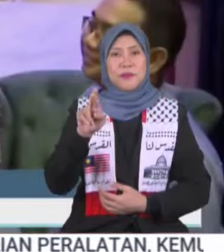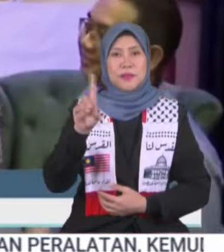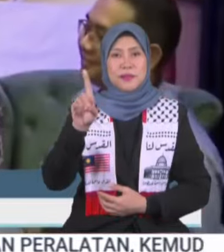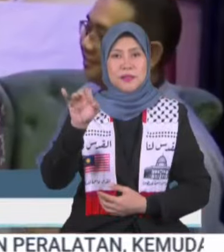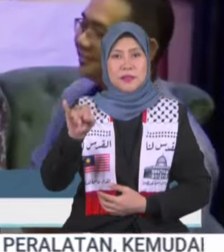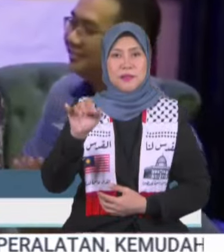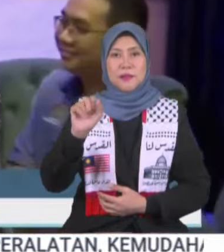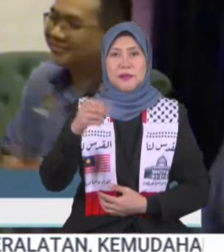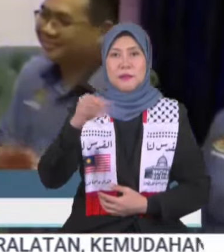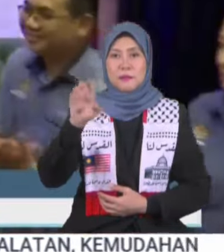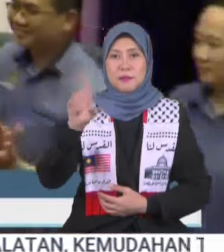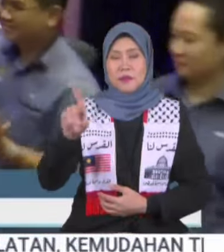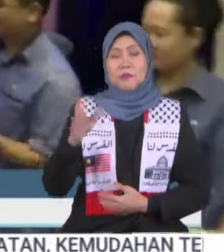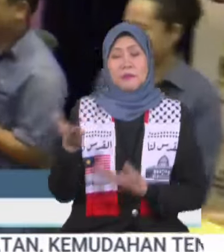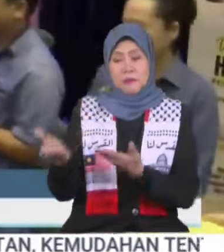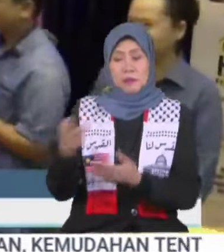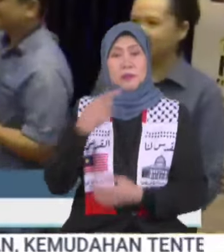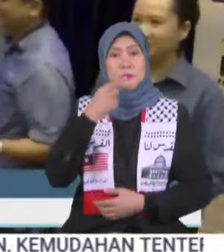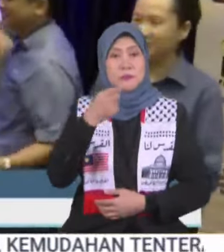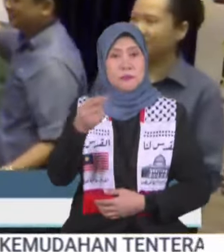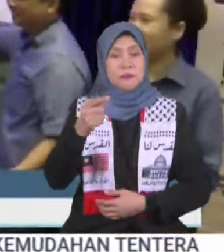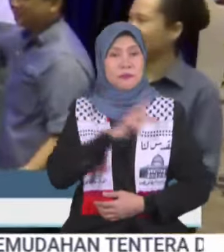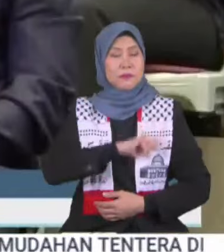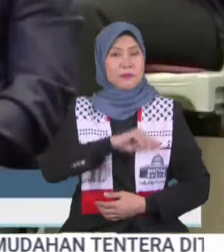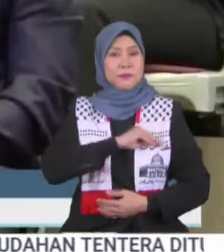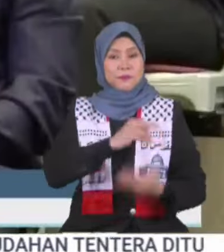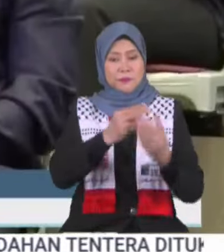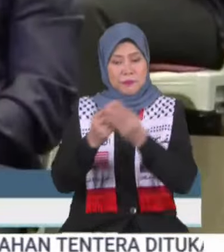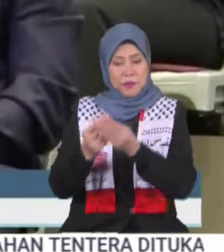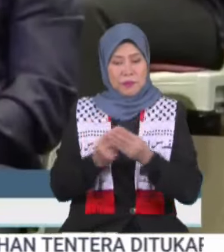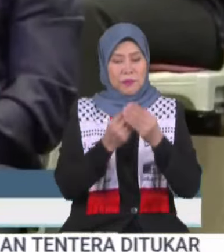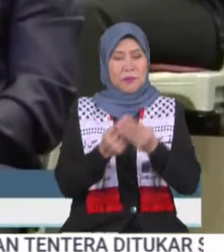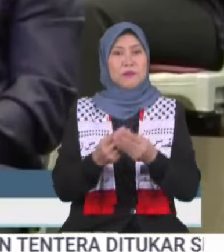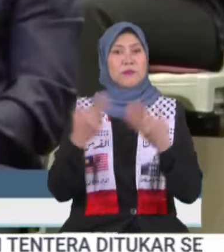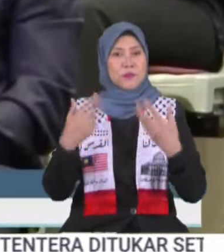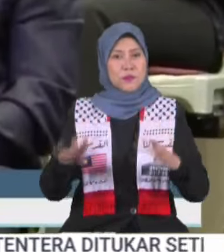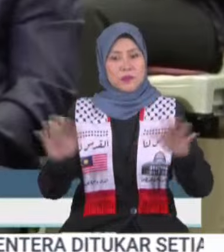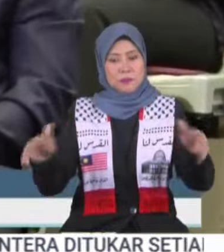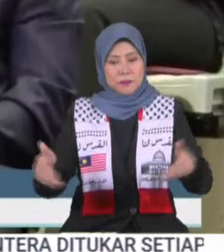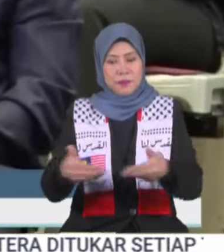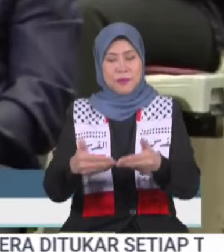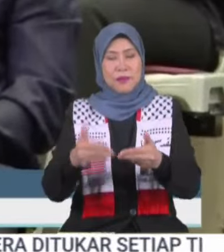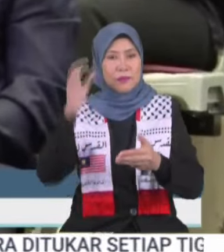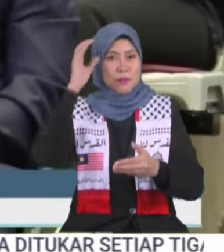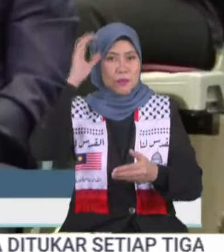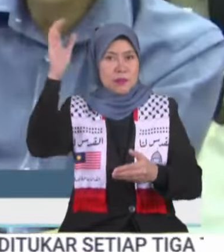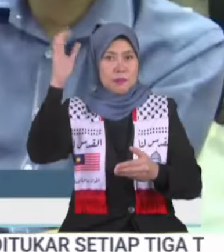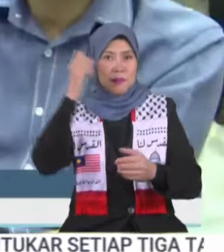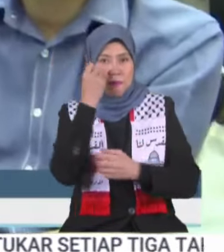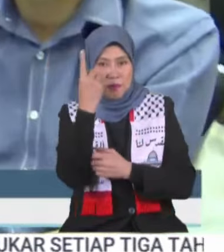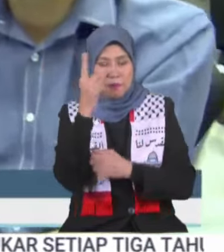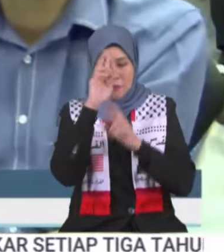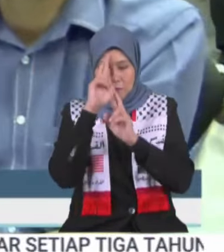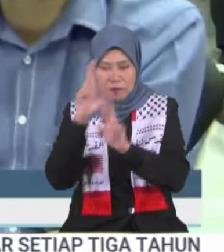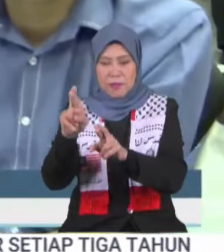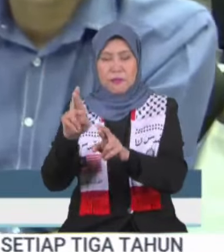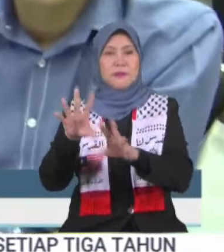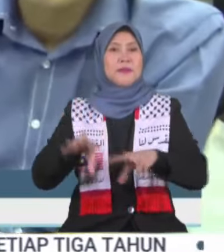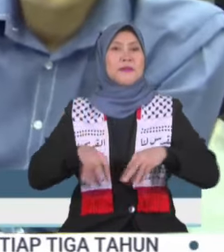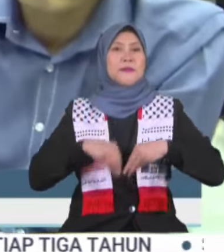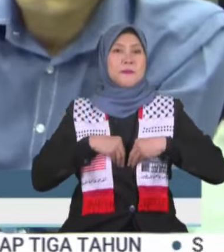Ahmad menurut Datuk C roslan Kementerian perpaduan negara telah memperkenal konsep faham hormat dan